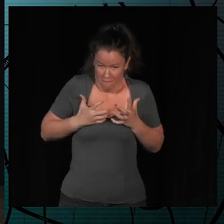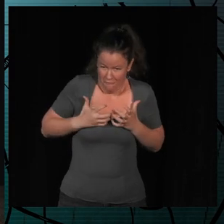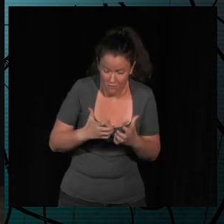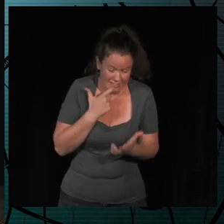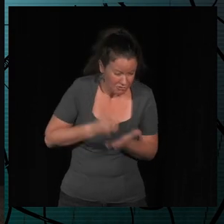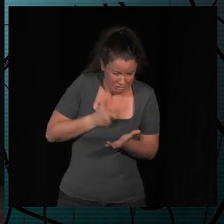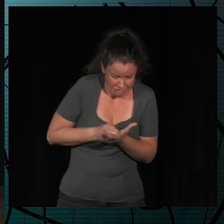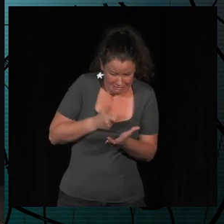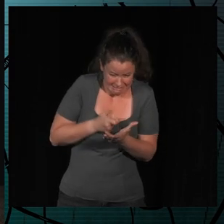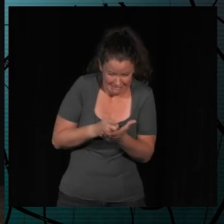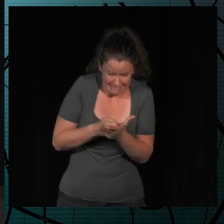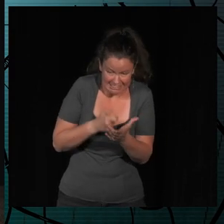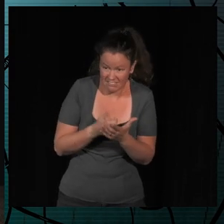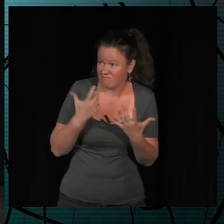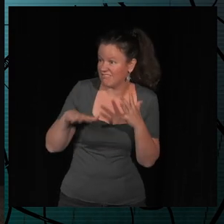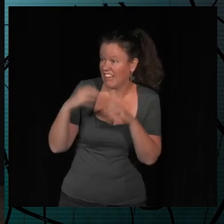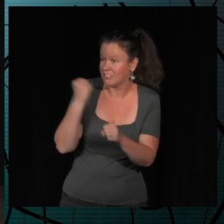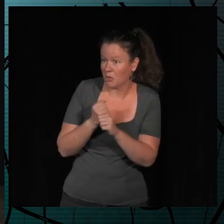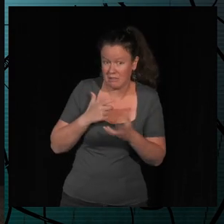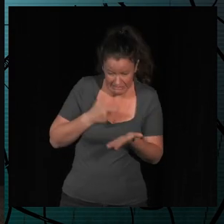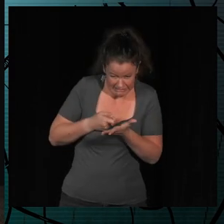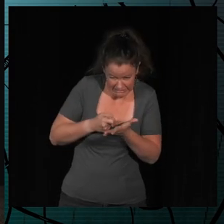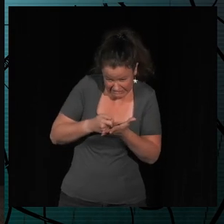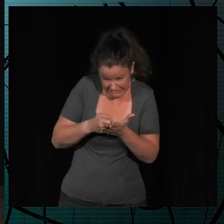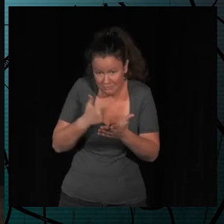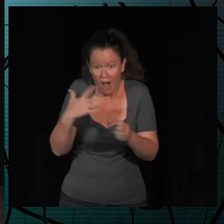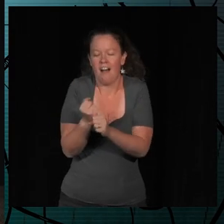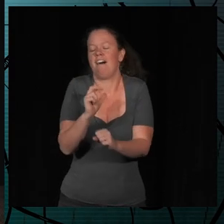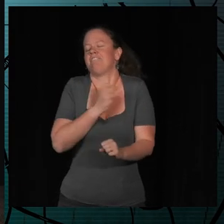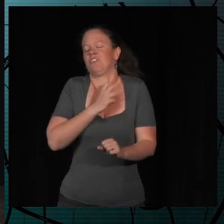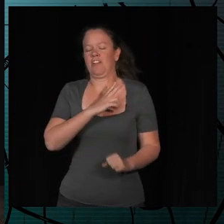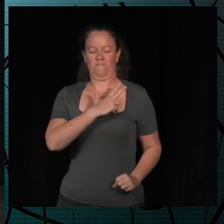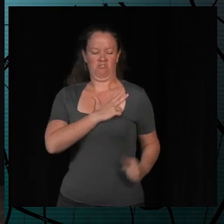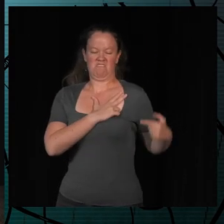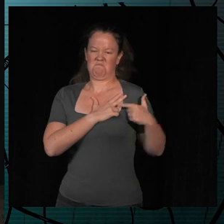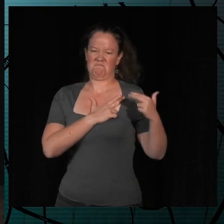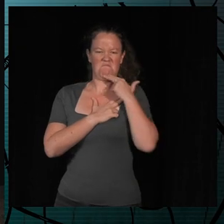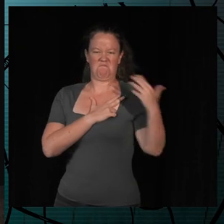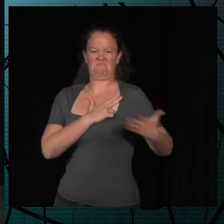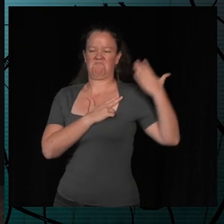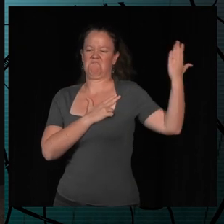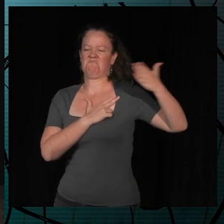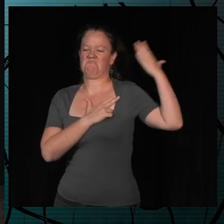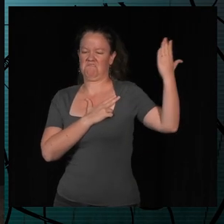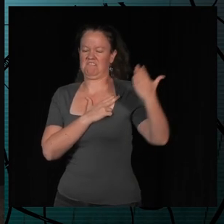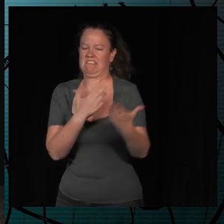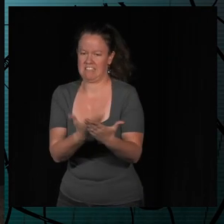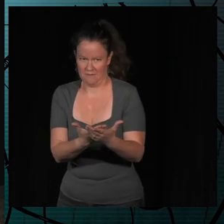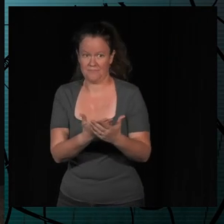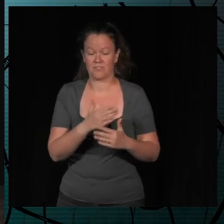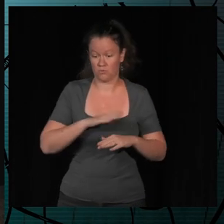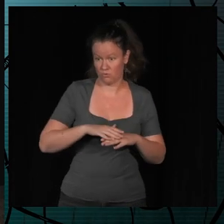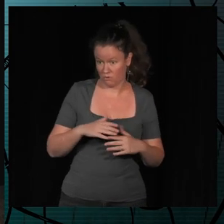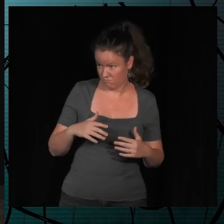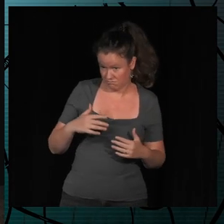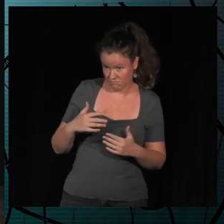vous avez eu toute la tenue 15 fois donc c'est juste ça et ça c'est addictif on sait que c'est addictif les jeux à gratter c'est addictif et